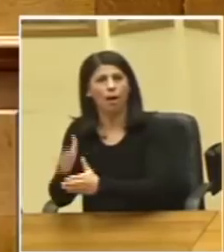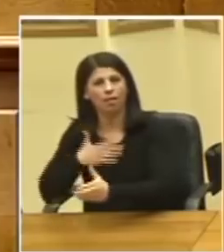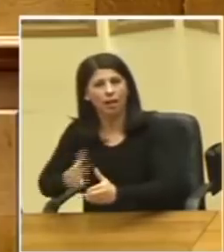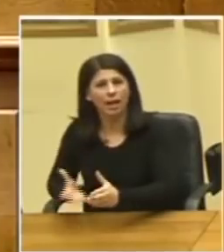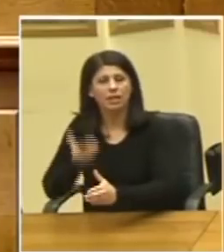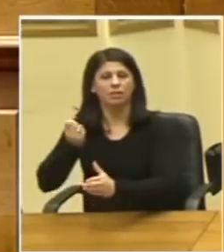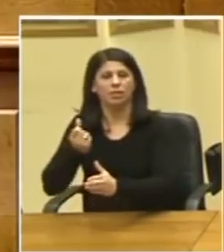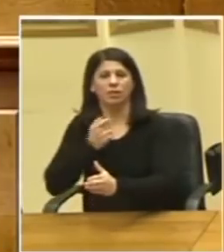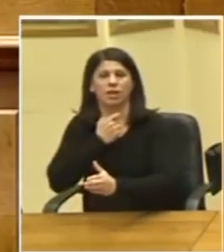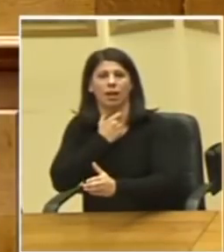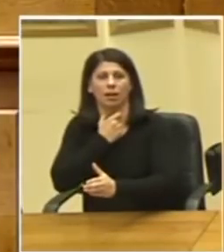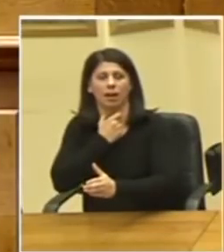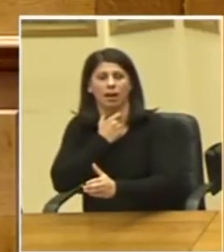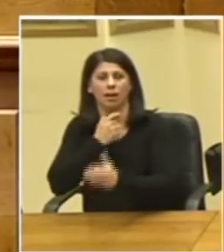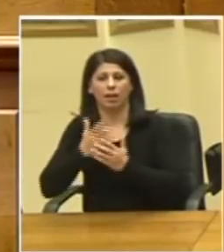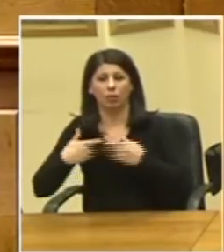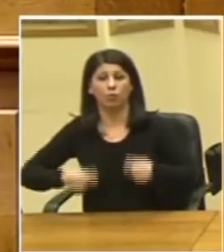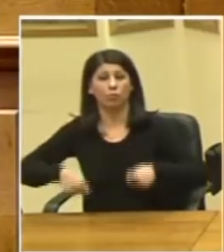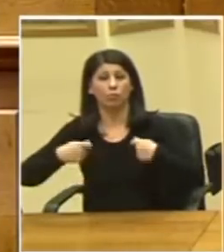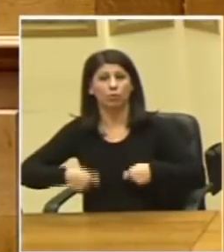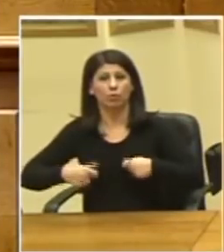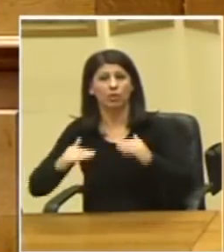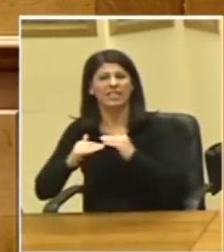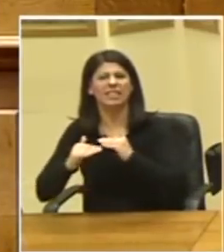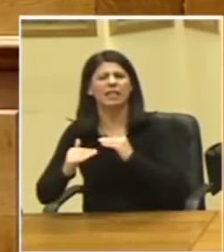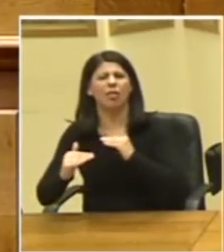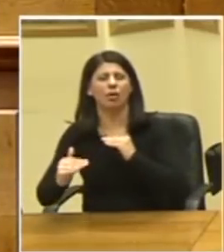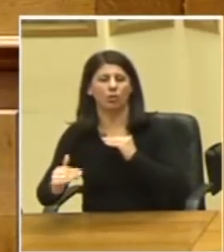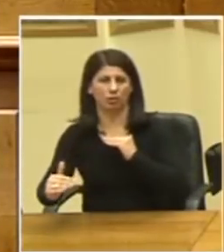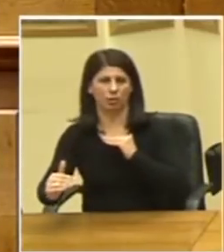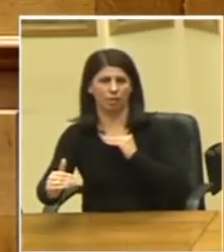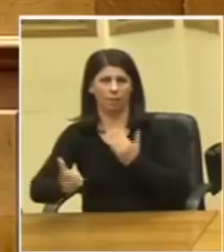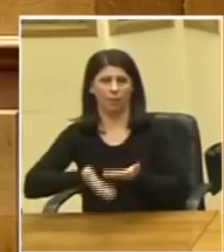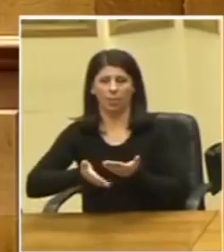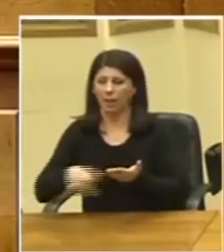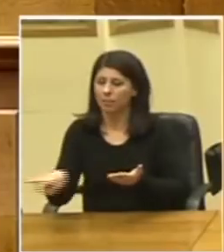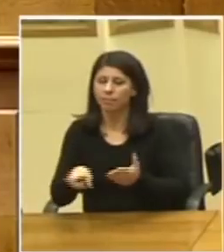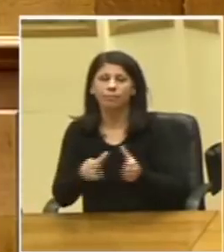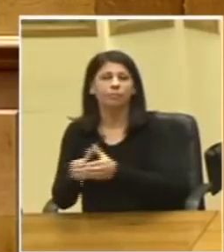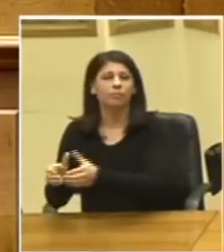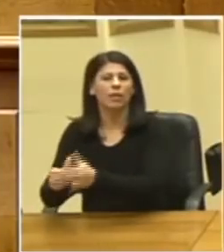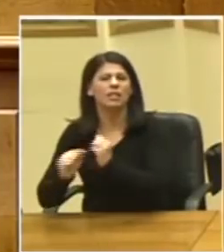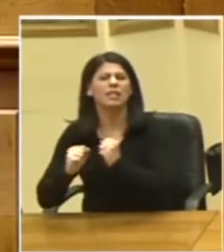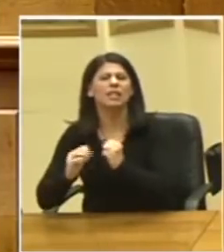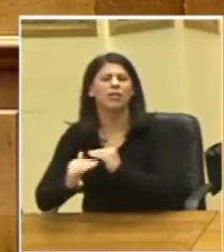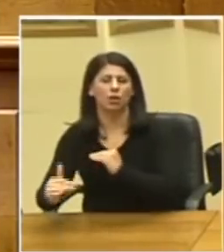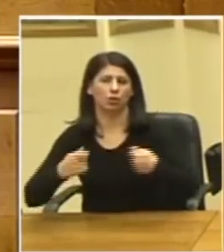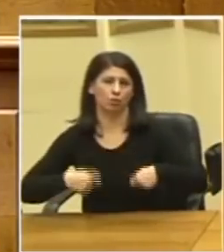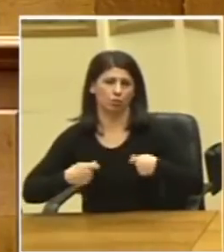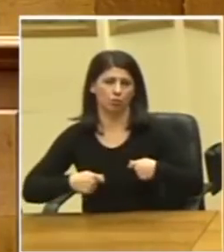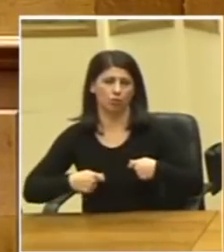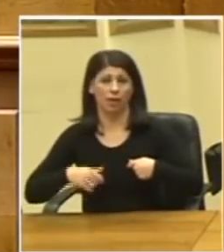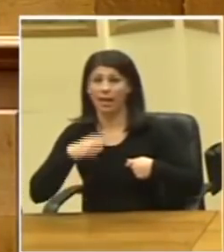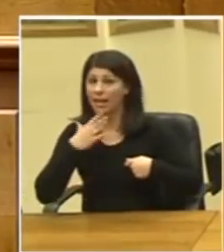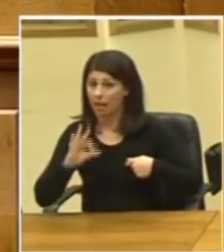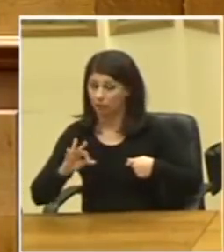η αναγκαία για το μεγάλο κεφάλαιο σταθερότητα. Γι' αυτό, παρόλο που δεν πέρασε στην πρώτη ψηφοφορία